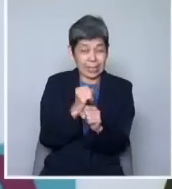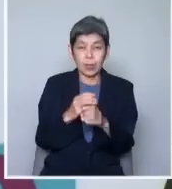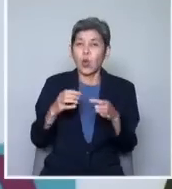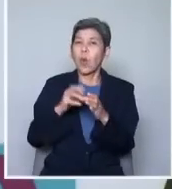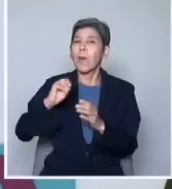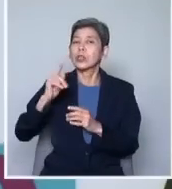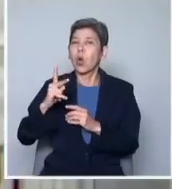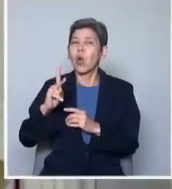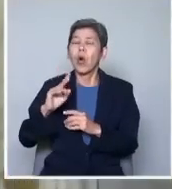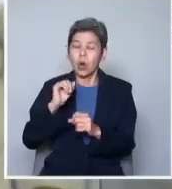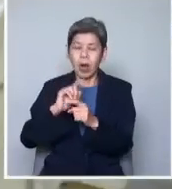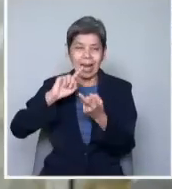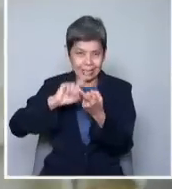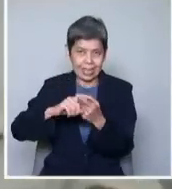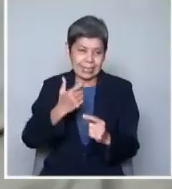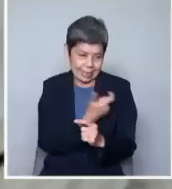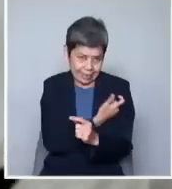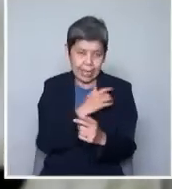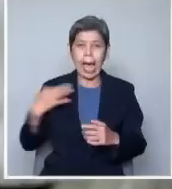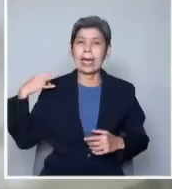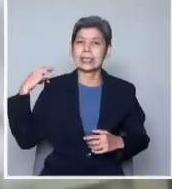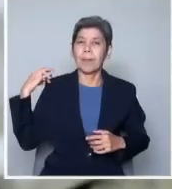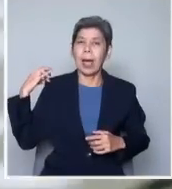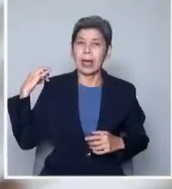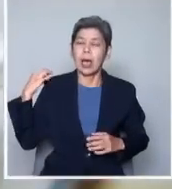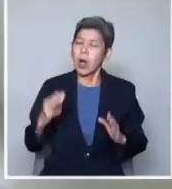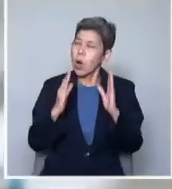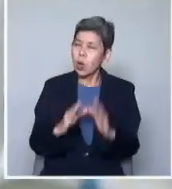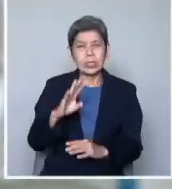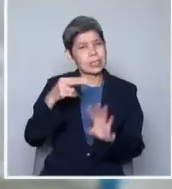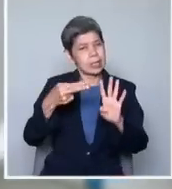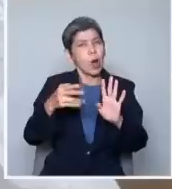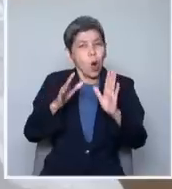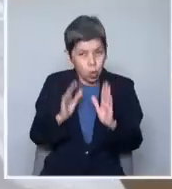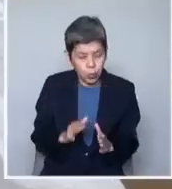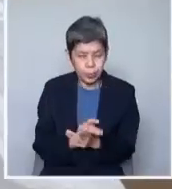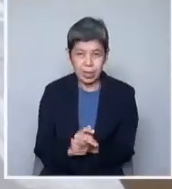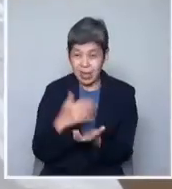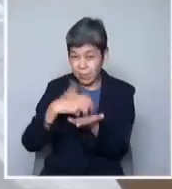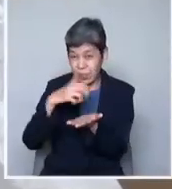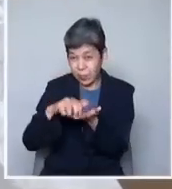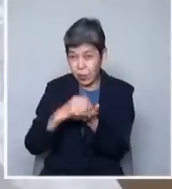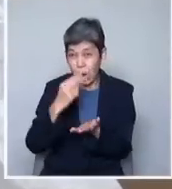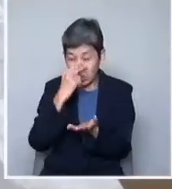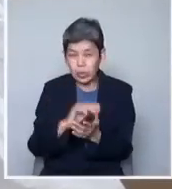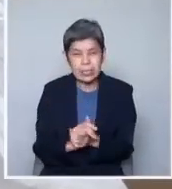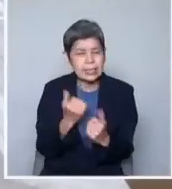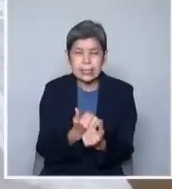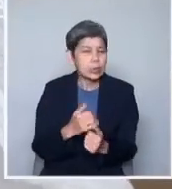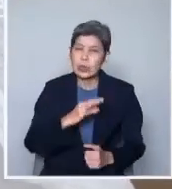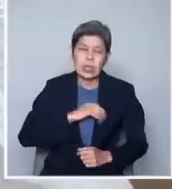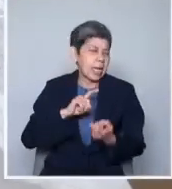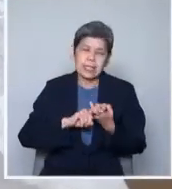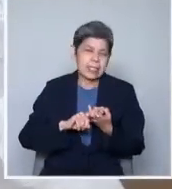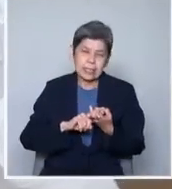อสโกเมืองหลวงนะคะตอนนี้ฉีดให้แก่อาสาสมัครทดลองไปแล้วประมาณ 40,000 คนข่าวที่ออกมานี้ต้องบอกว่าไม่เป็นผลดีต่อรั